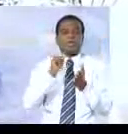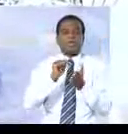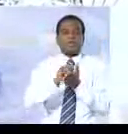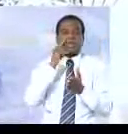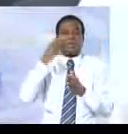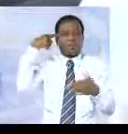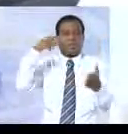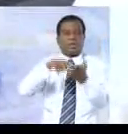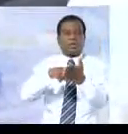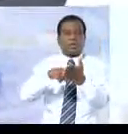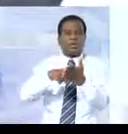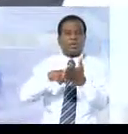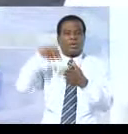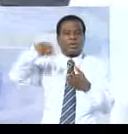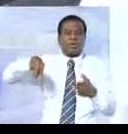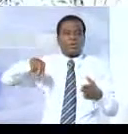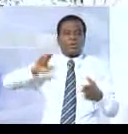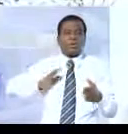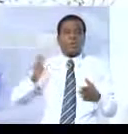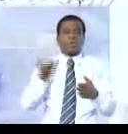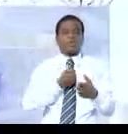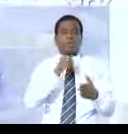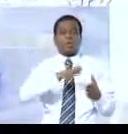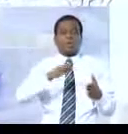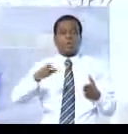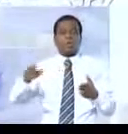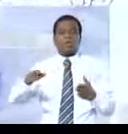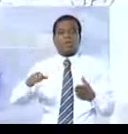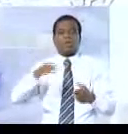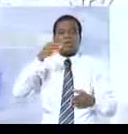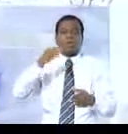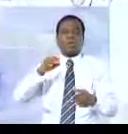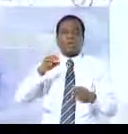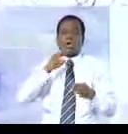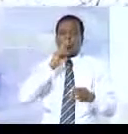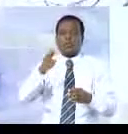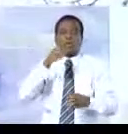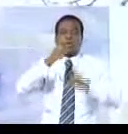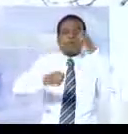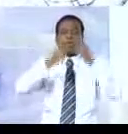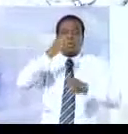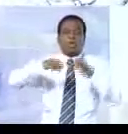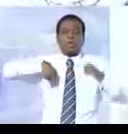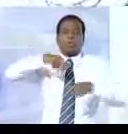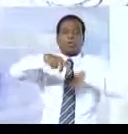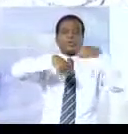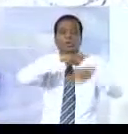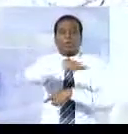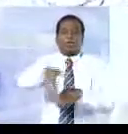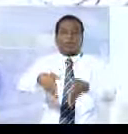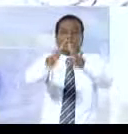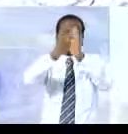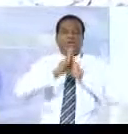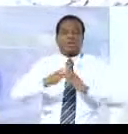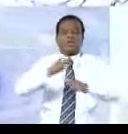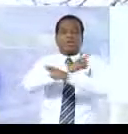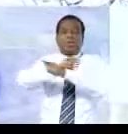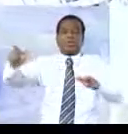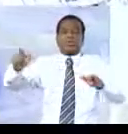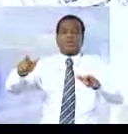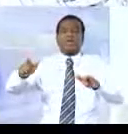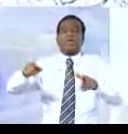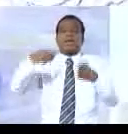notes que nos enfants sont évalués. Nous allons leur demander de libérer les notes